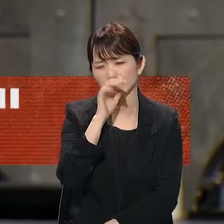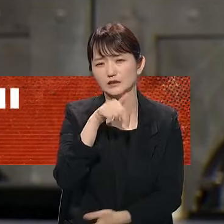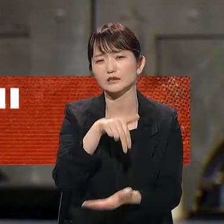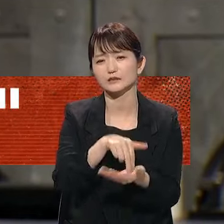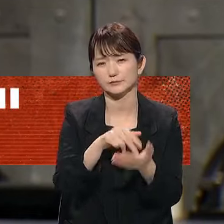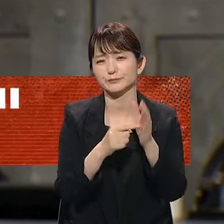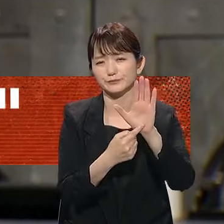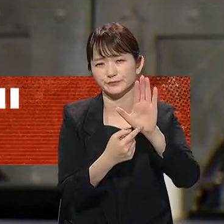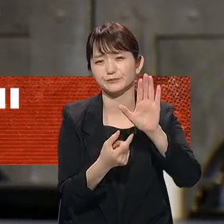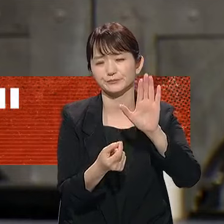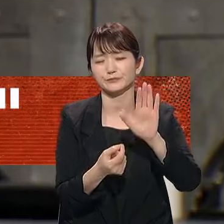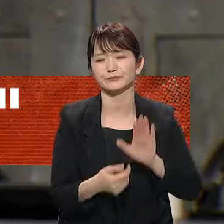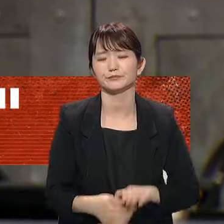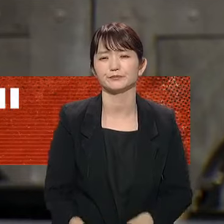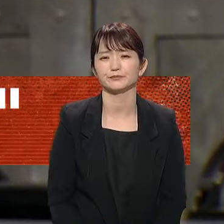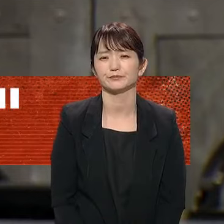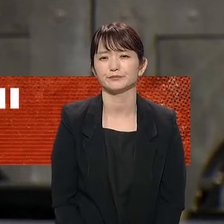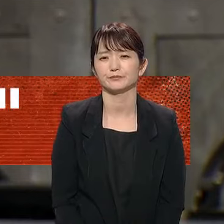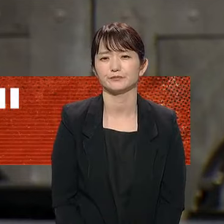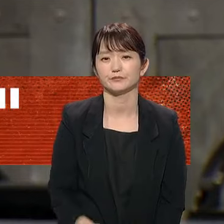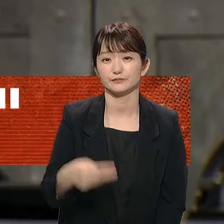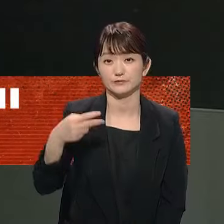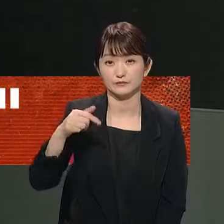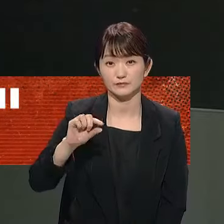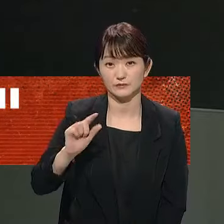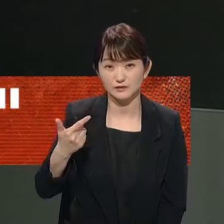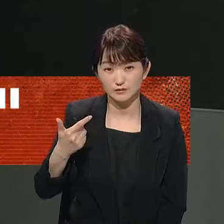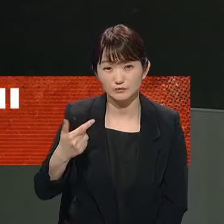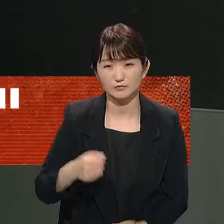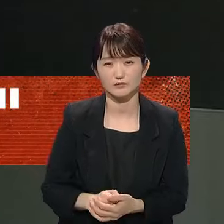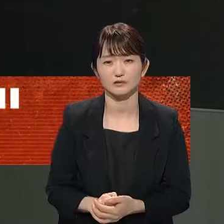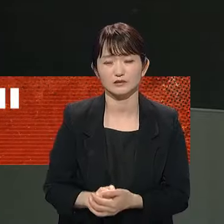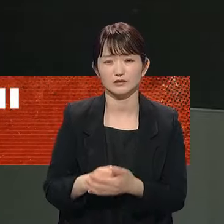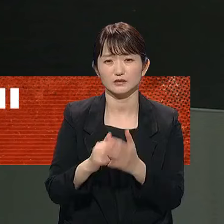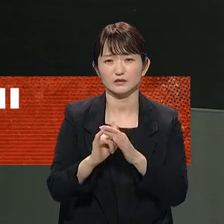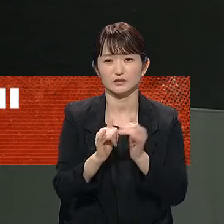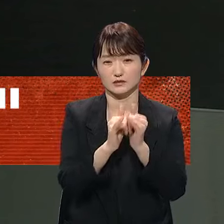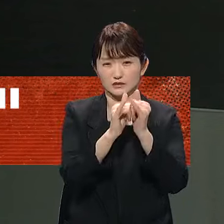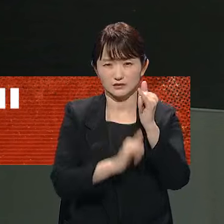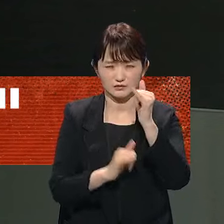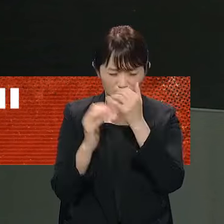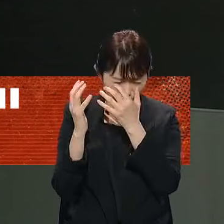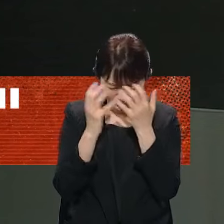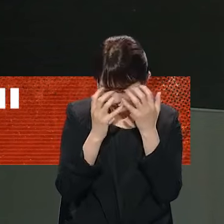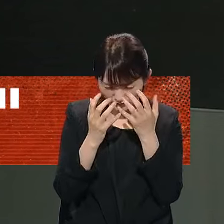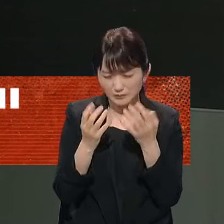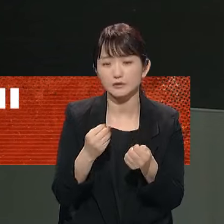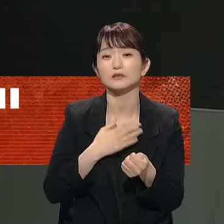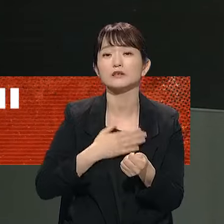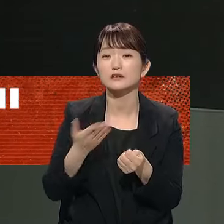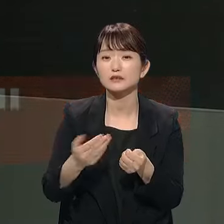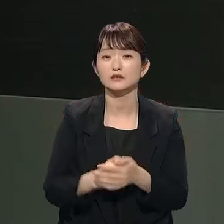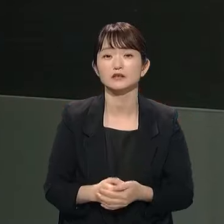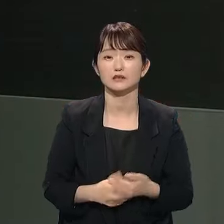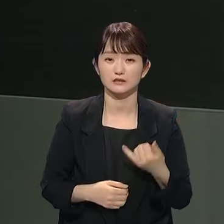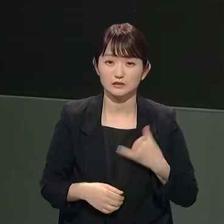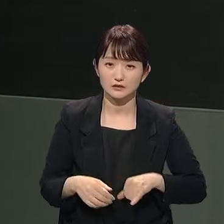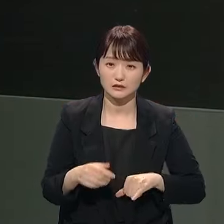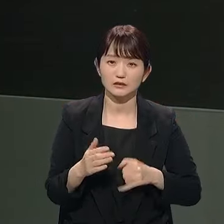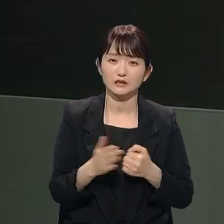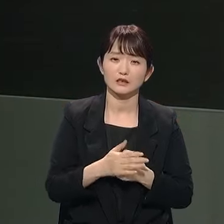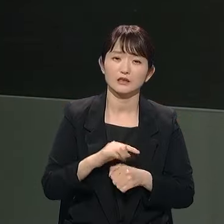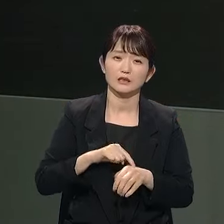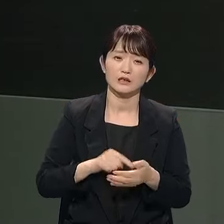밝힌게 아닌가 싶습니다 자 반에서 복잡한 가정사 정말 많이 다루잖아요 이 자식 때문에 소가리 하는 부모도